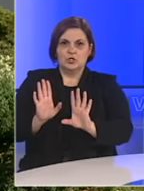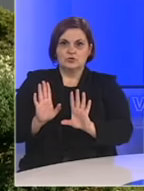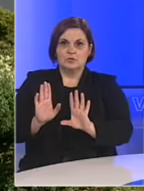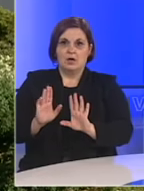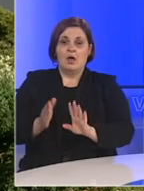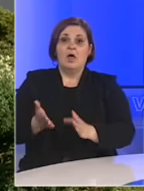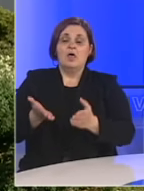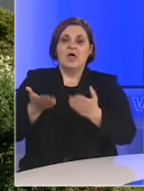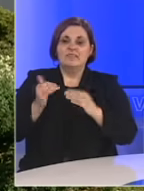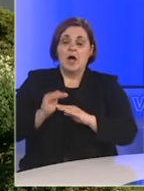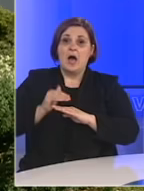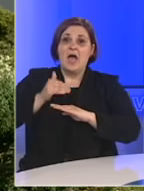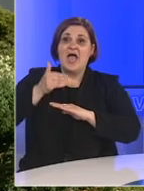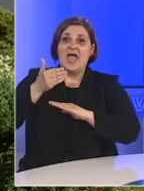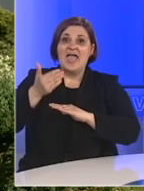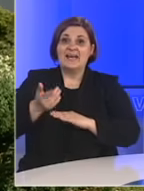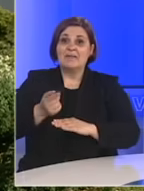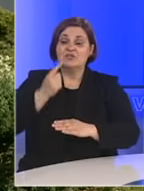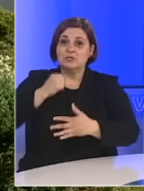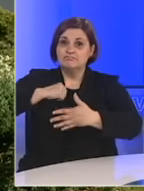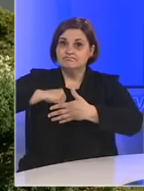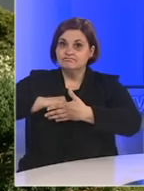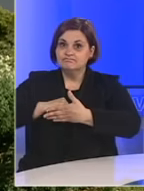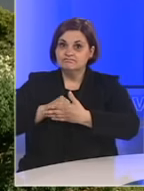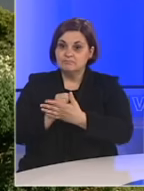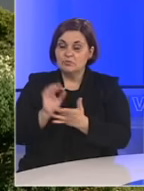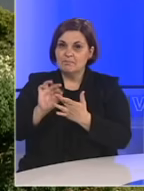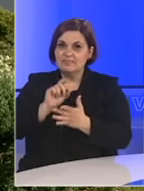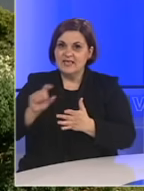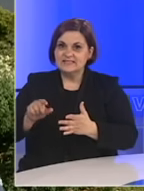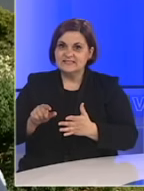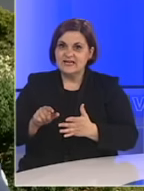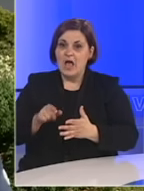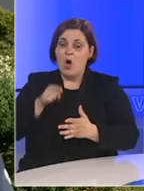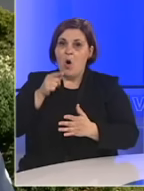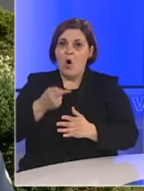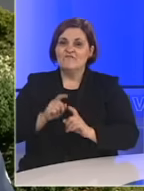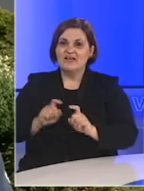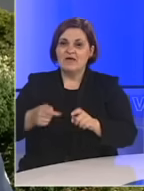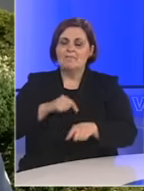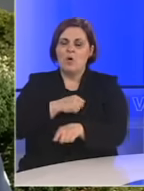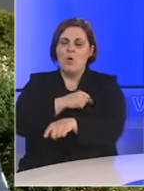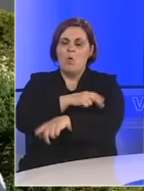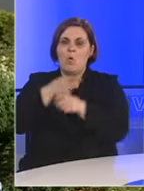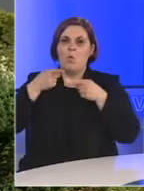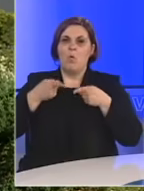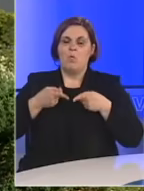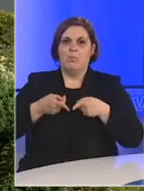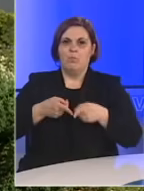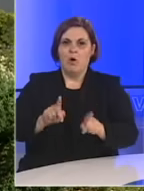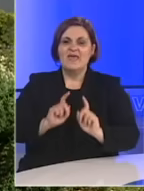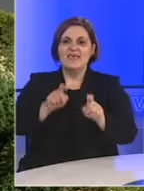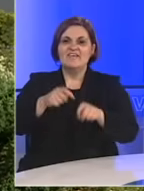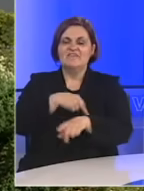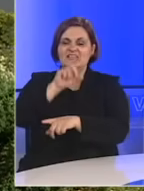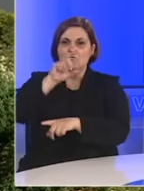bi nakon što mi je verificirana putem testiranja ova infekcija, bio sam hospitaliziran u infektivnu